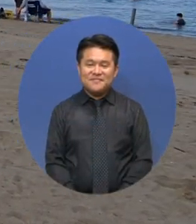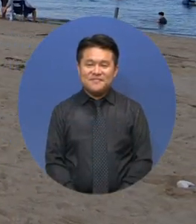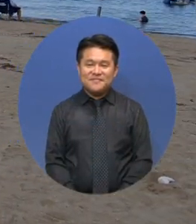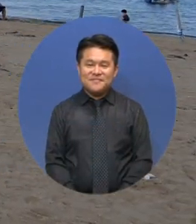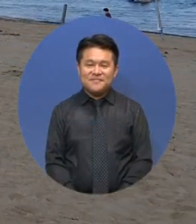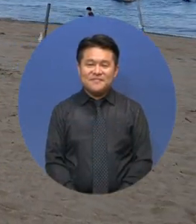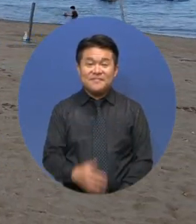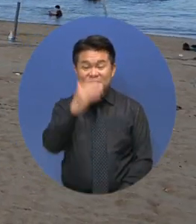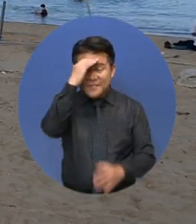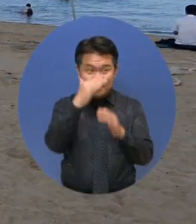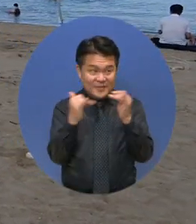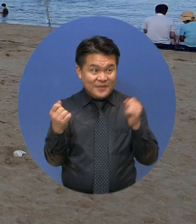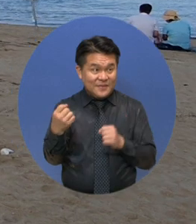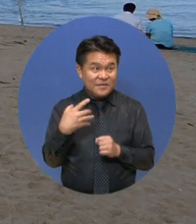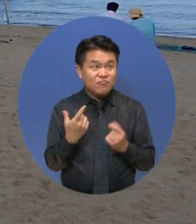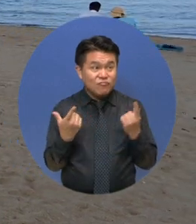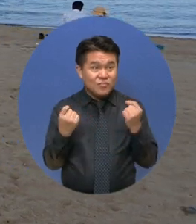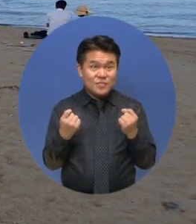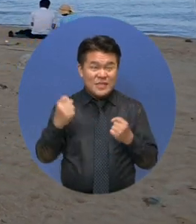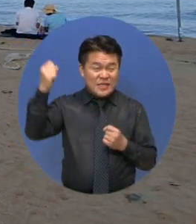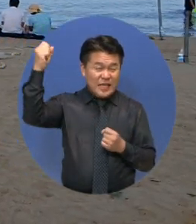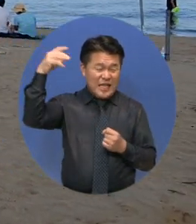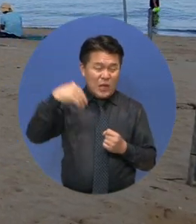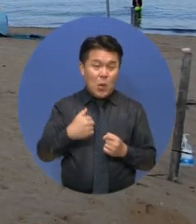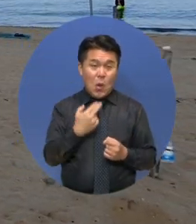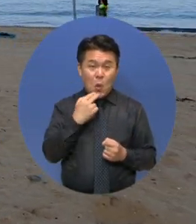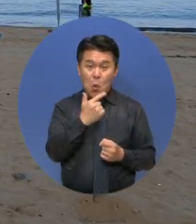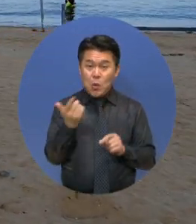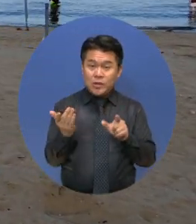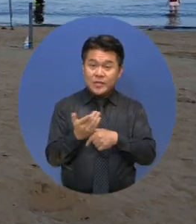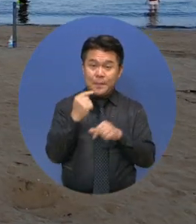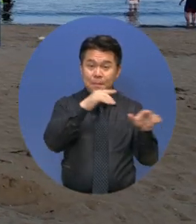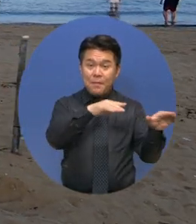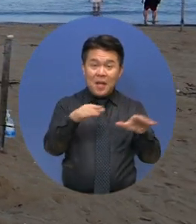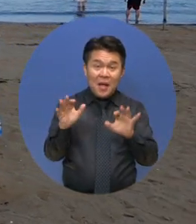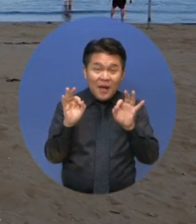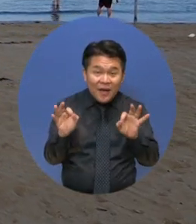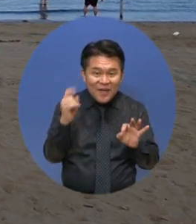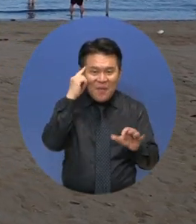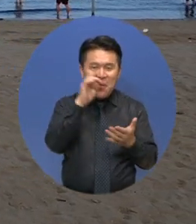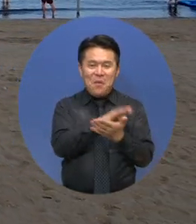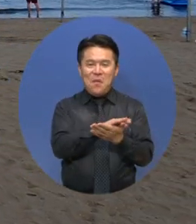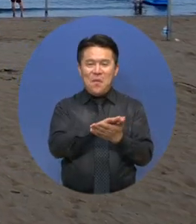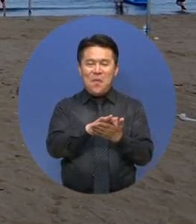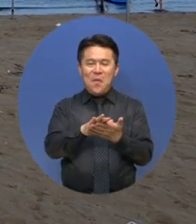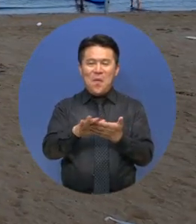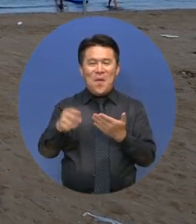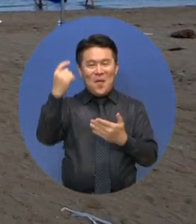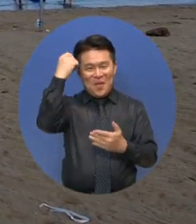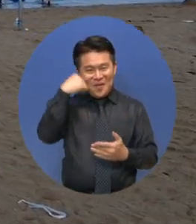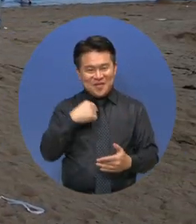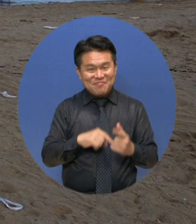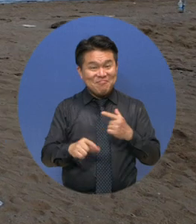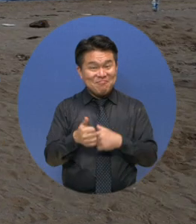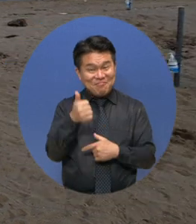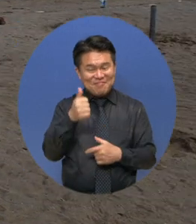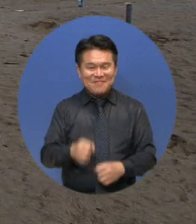관광객의 말처럼 햇빛이 뜨겁지 않은 오후에는 바다가 더욱 시원하고 한적하게 느껴졌습니다.